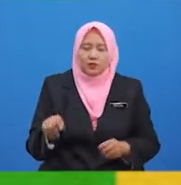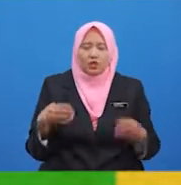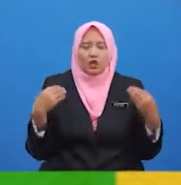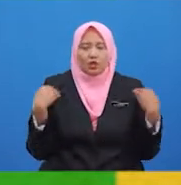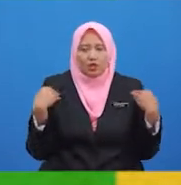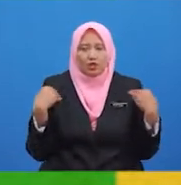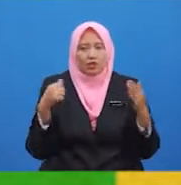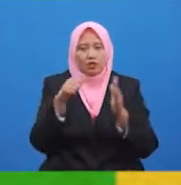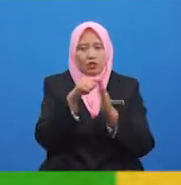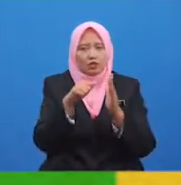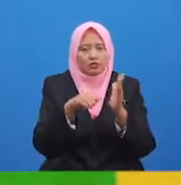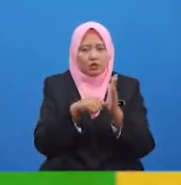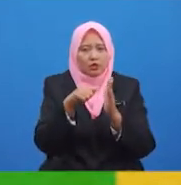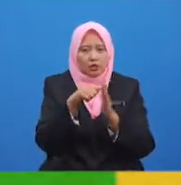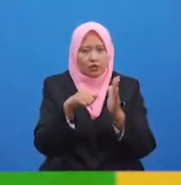syarat akad.